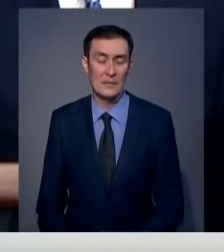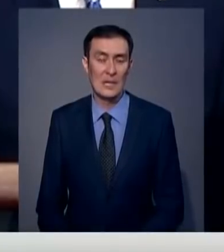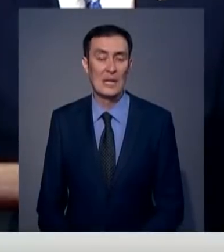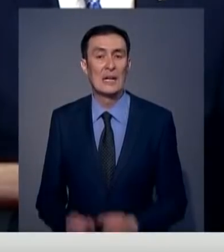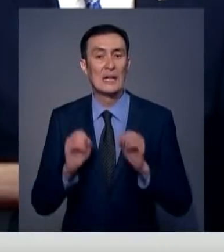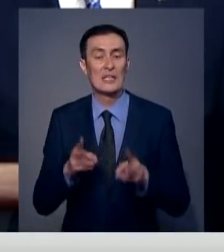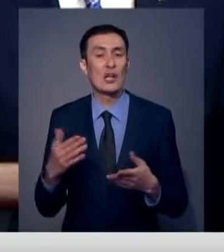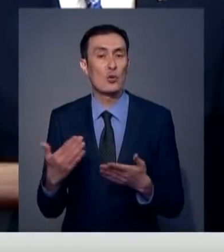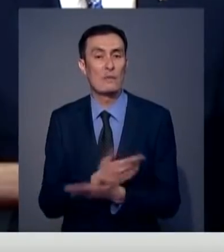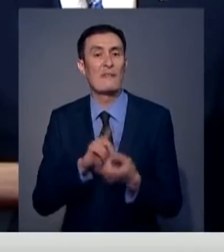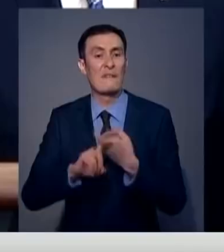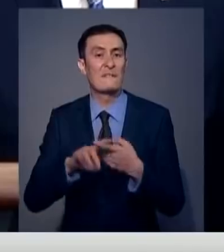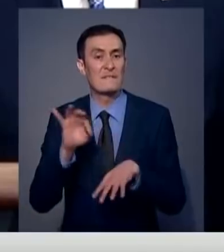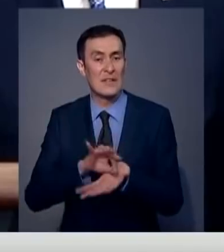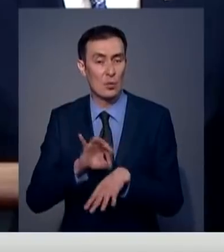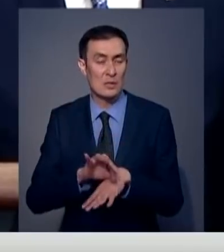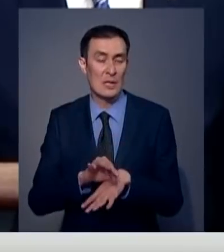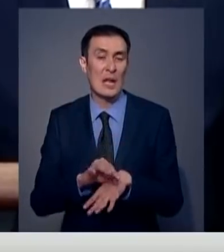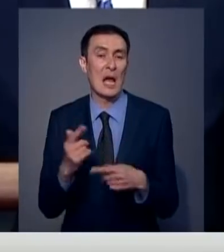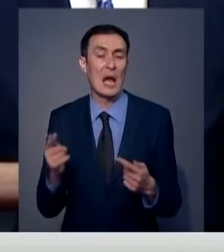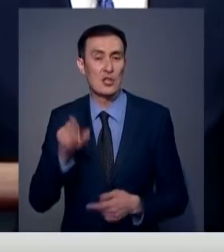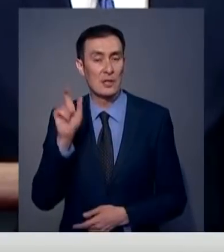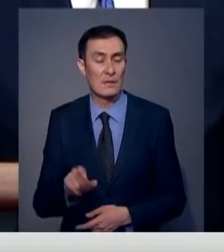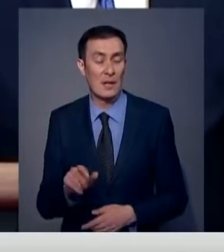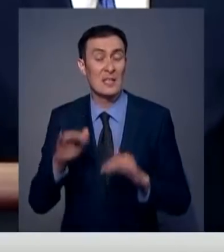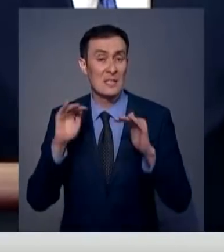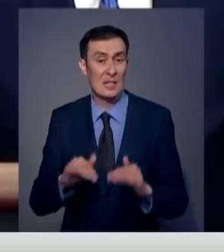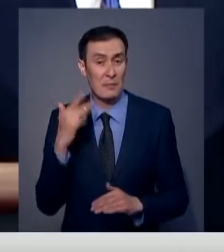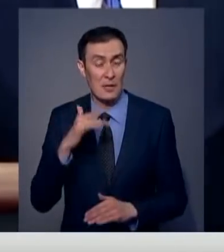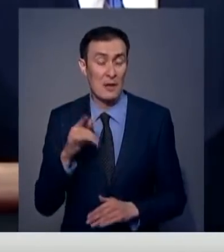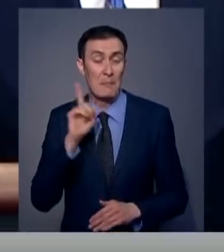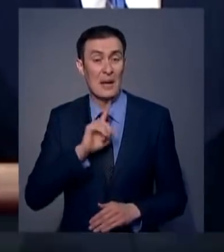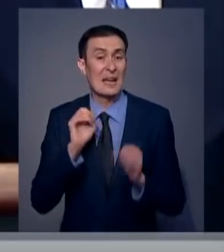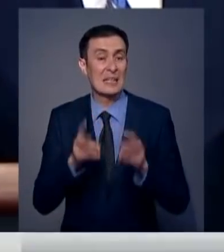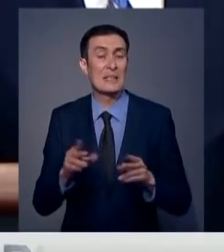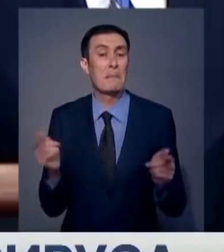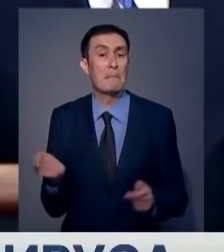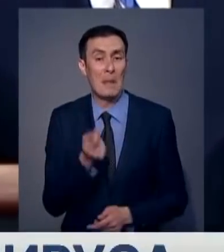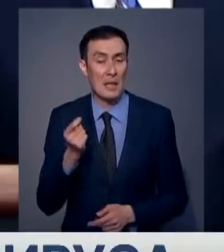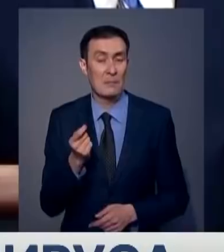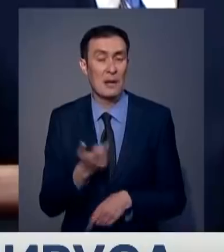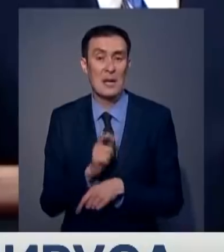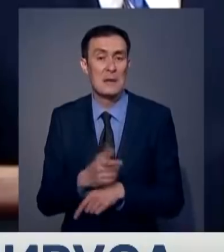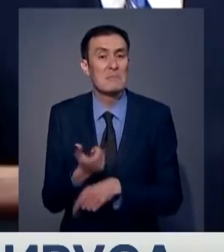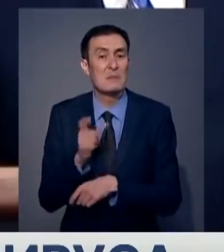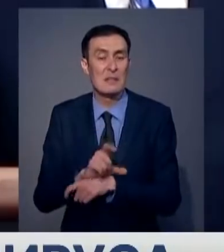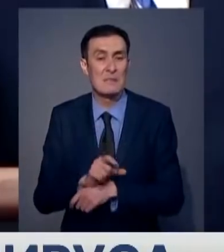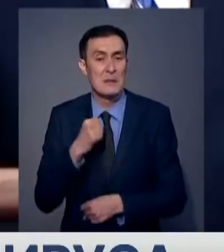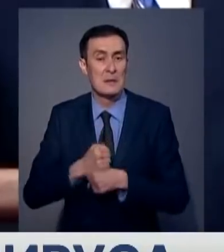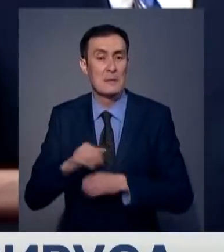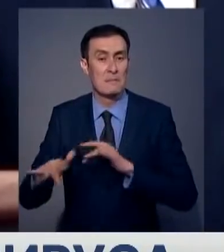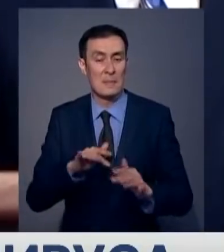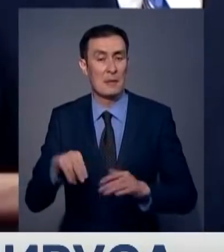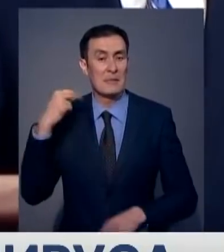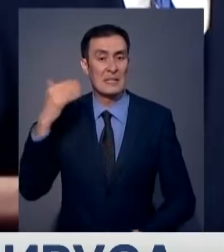Риск от нового коронавируса для среднего жителя Америки низкий. Риск остается малым благодаря беспрецедентным мерам, принятым